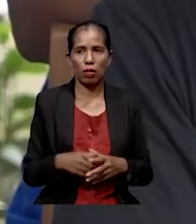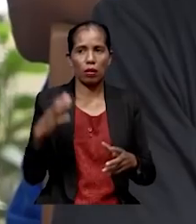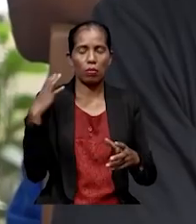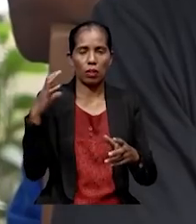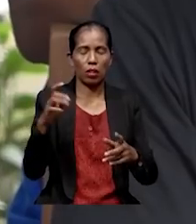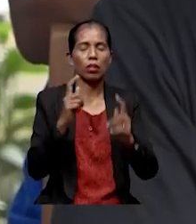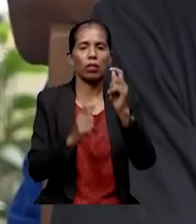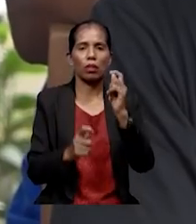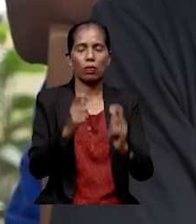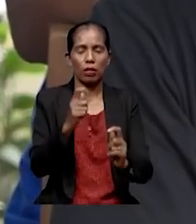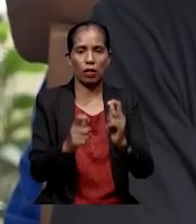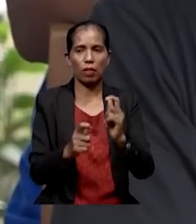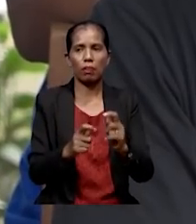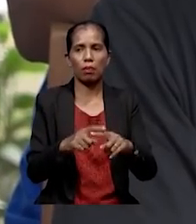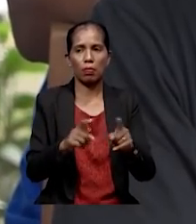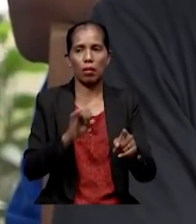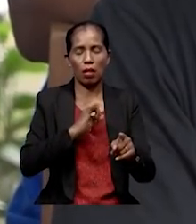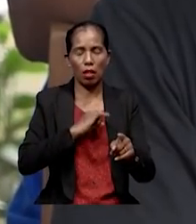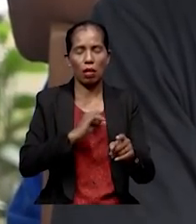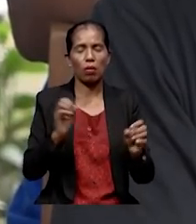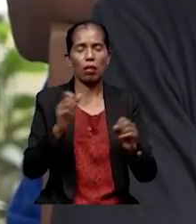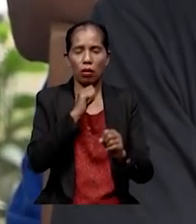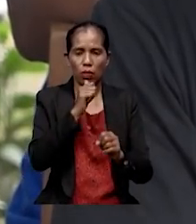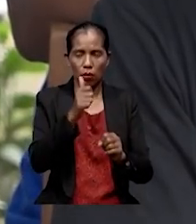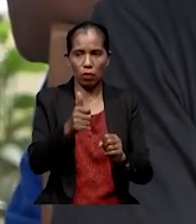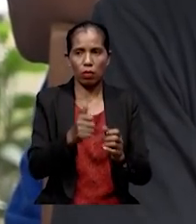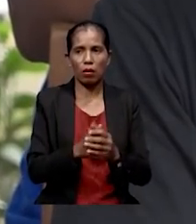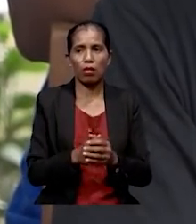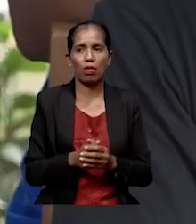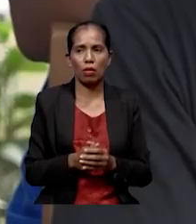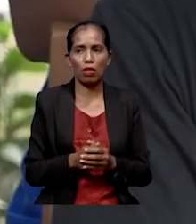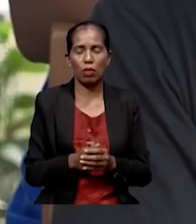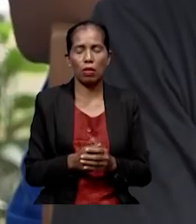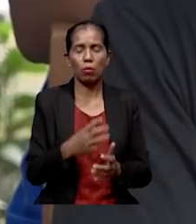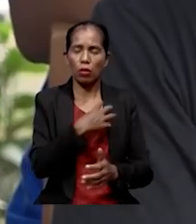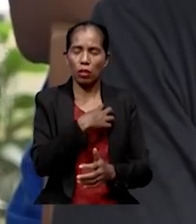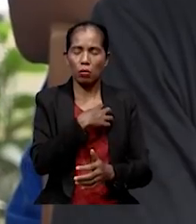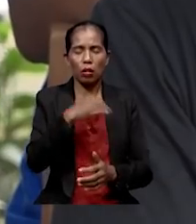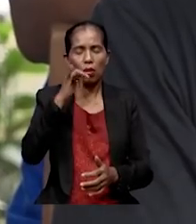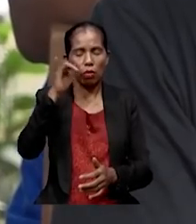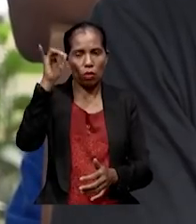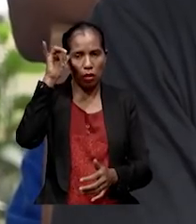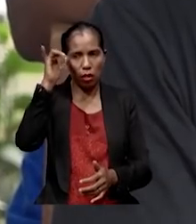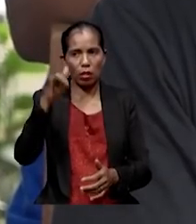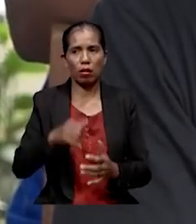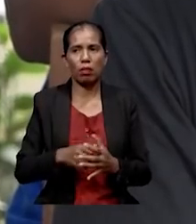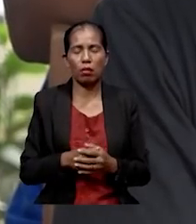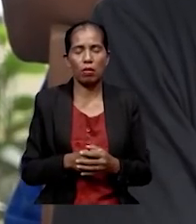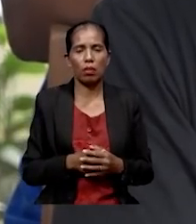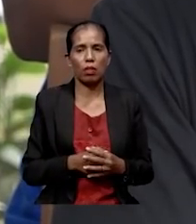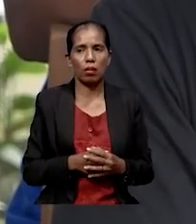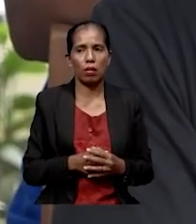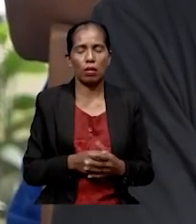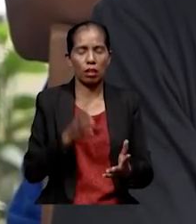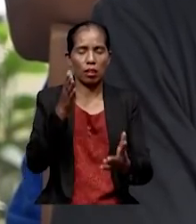tribunal nian. Ma be hao lamenta ho, oklung ne be horseik, nia mos